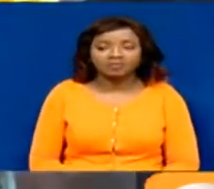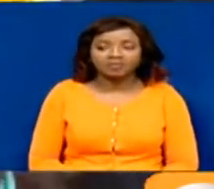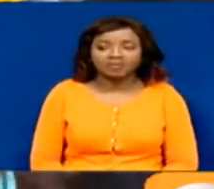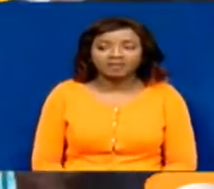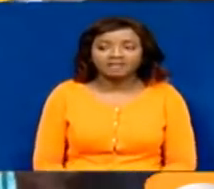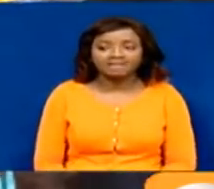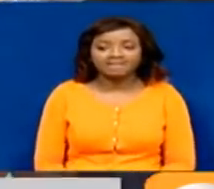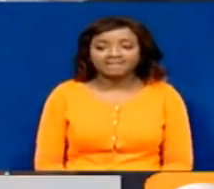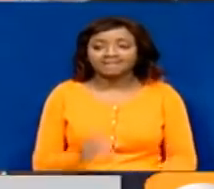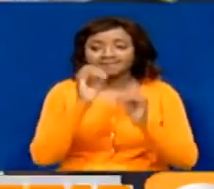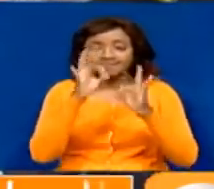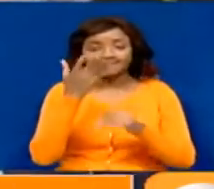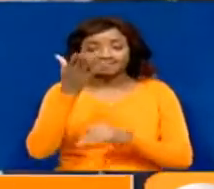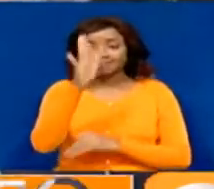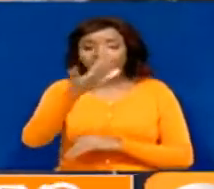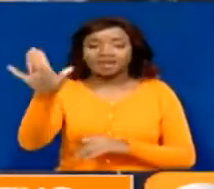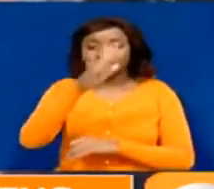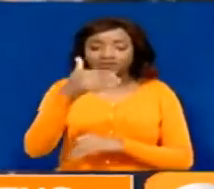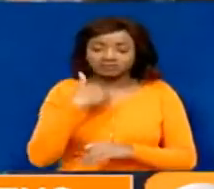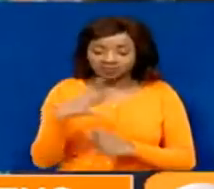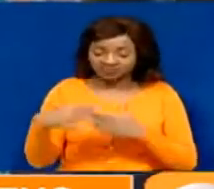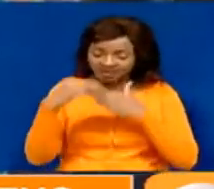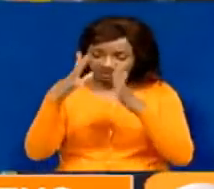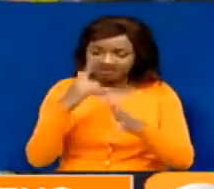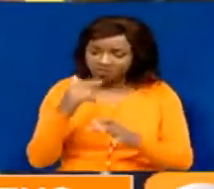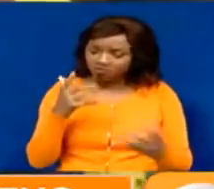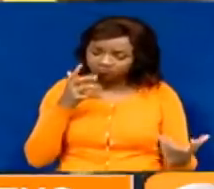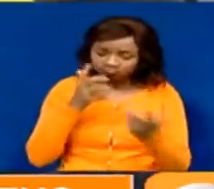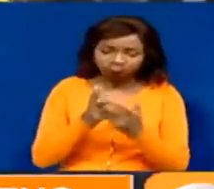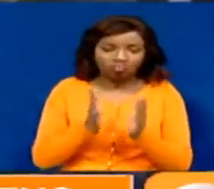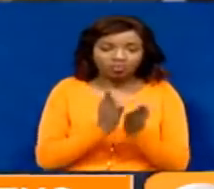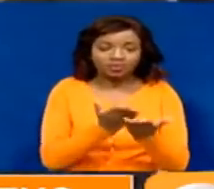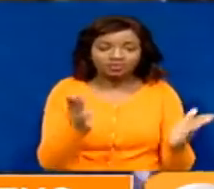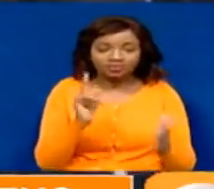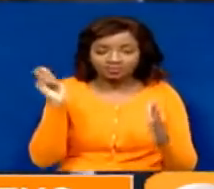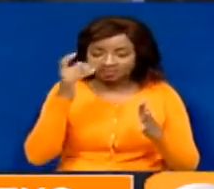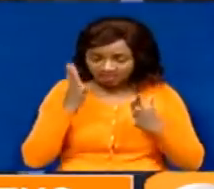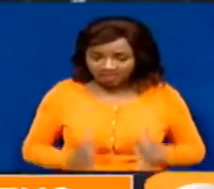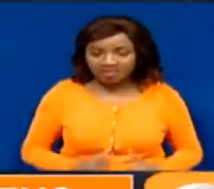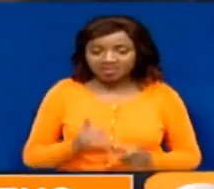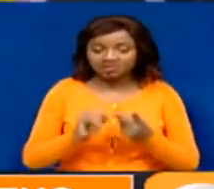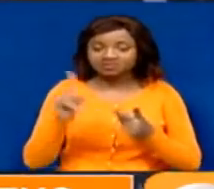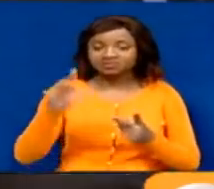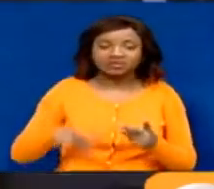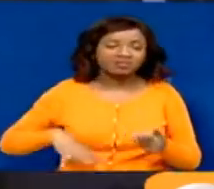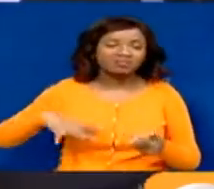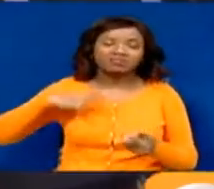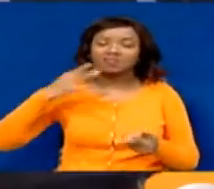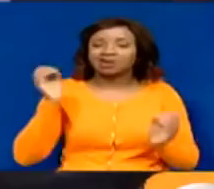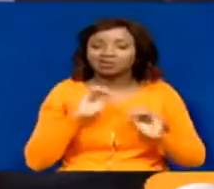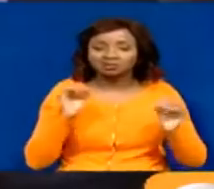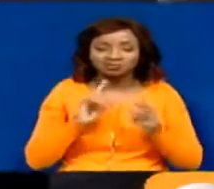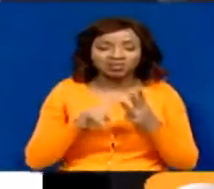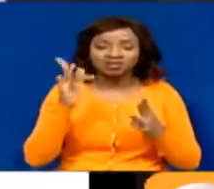mzima ambaye ni mtu ako chini na mwananchi wa kawaida na ni mtu ana kiburi